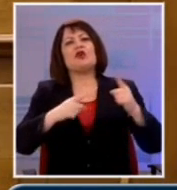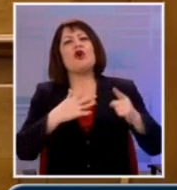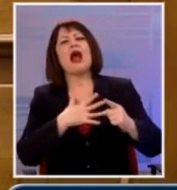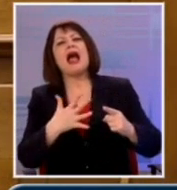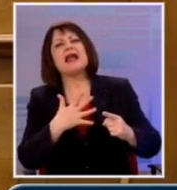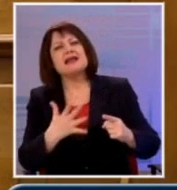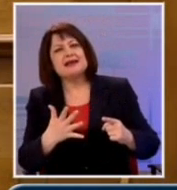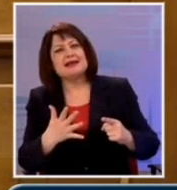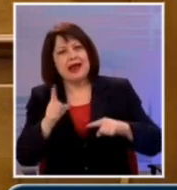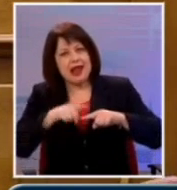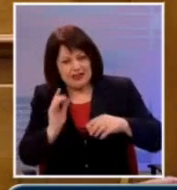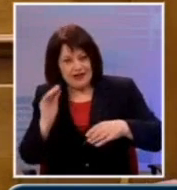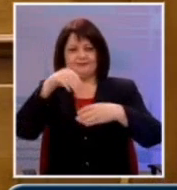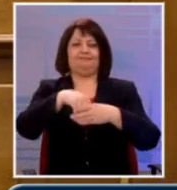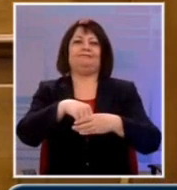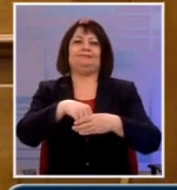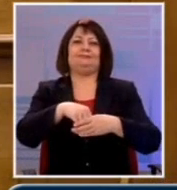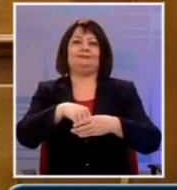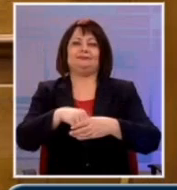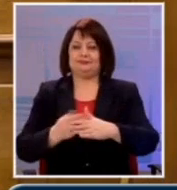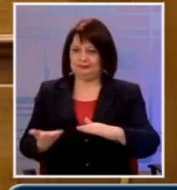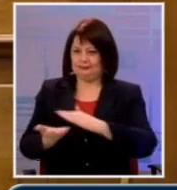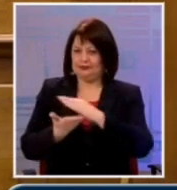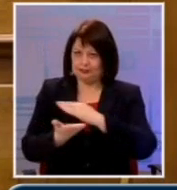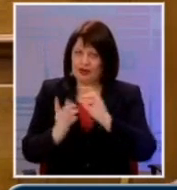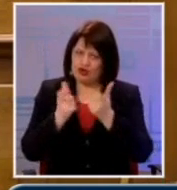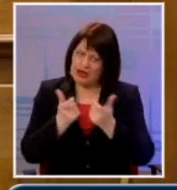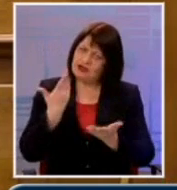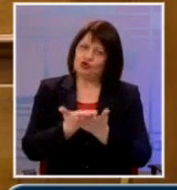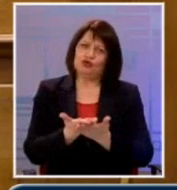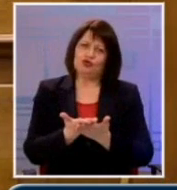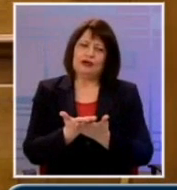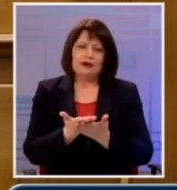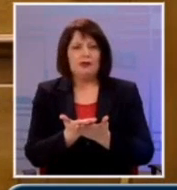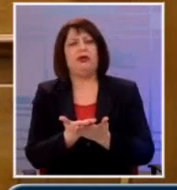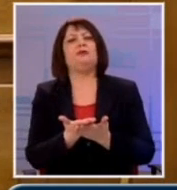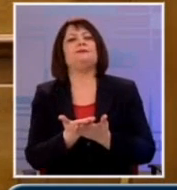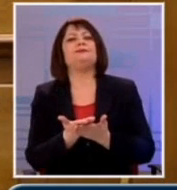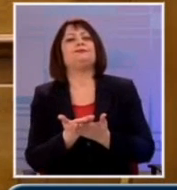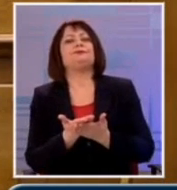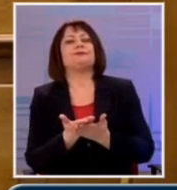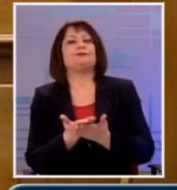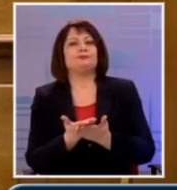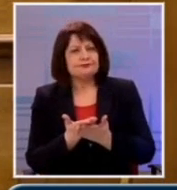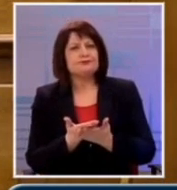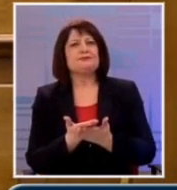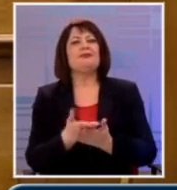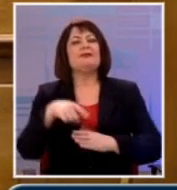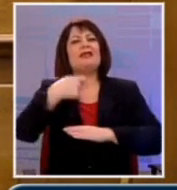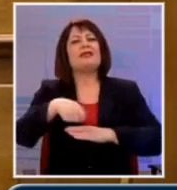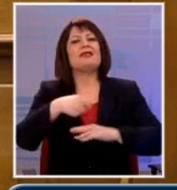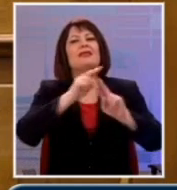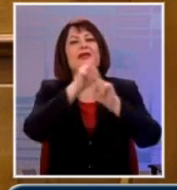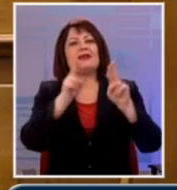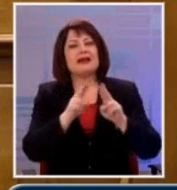Χάγης, παρενέβηκε η χώρα μας, παρενέβησαν οι ενάγοντες στη σχετική δίκη και το Δικαστήριο της Χάγης,